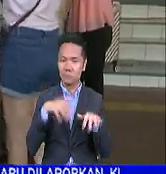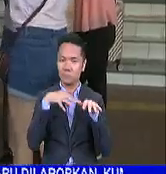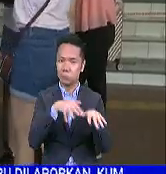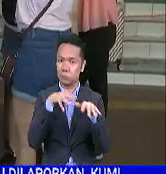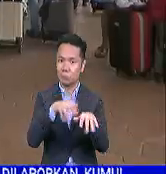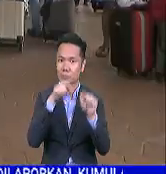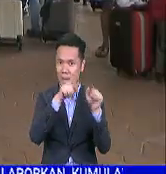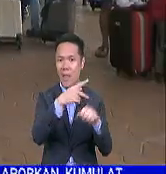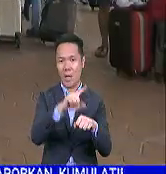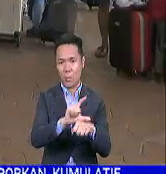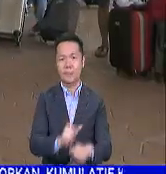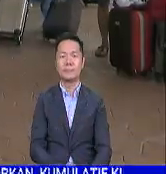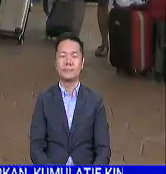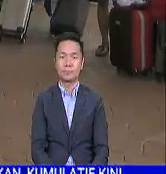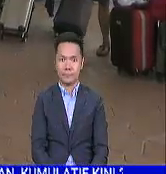masuk.